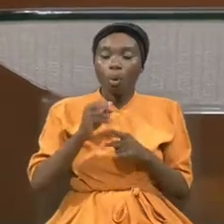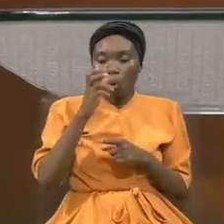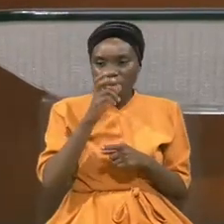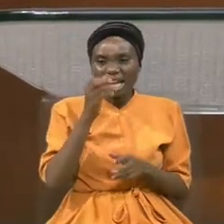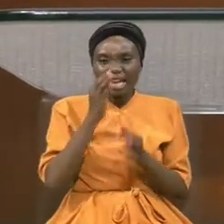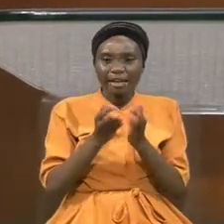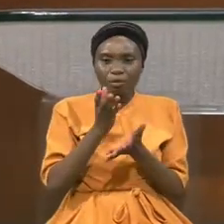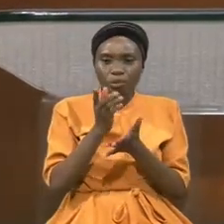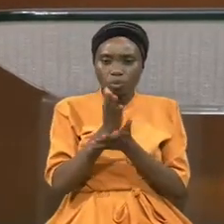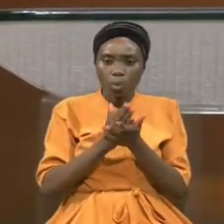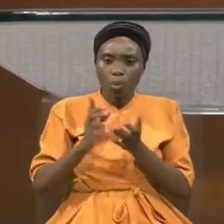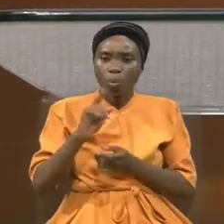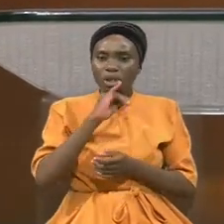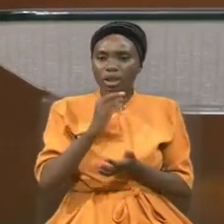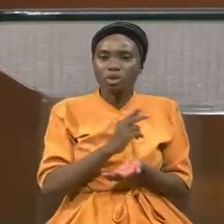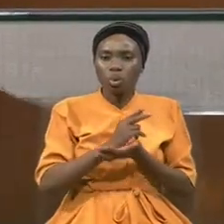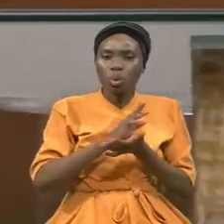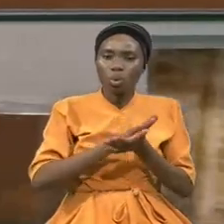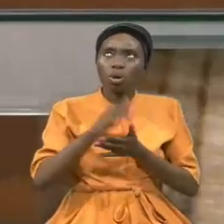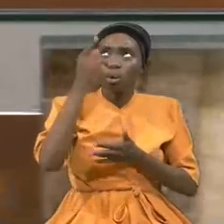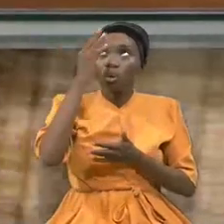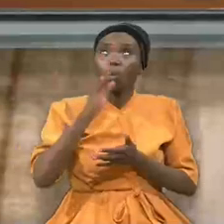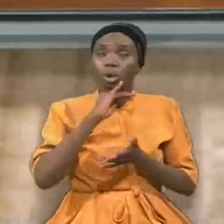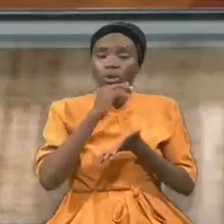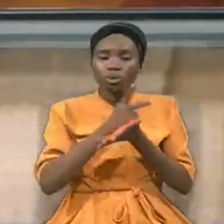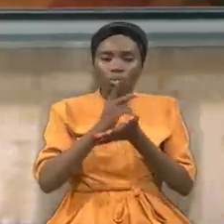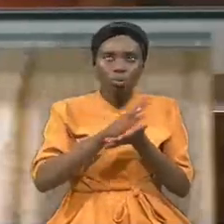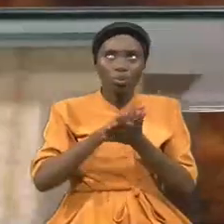juste, Dieu est saint, il ne